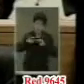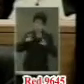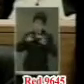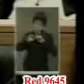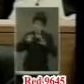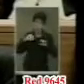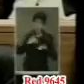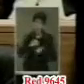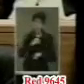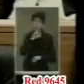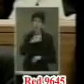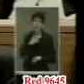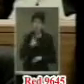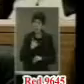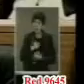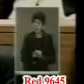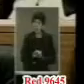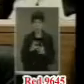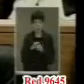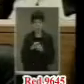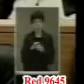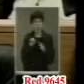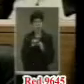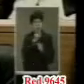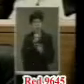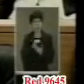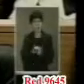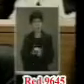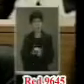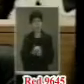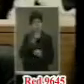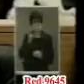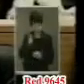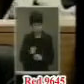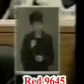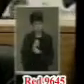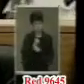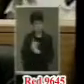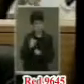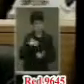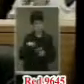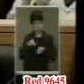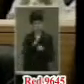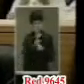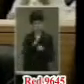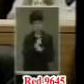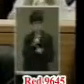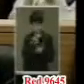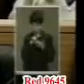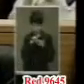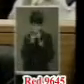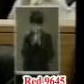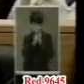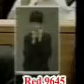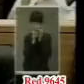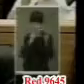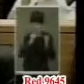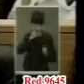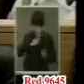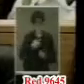การแล้วก็บอกว่าการแล้วออกว่าจะต้องมีการเคลื่อนไหวถ้ามีการแก้ไขรัฐธรรมนู